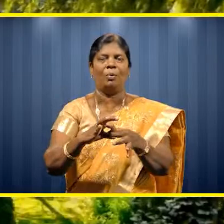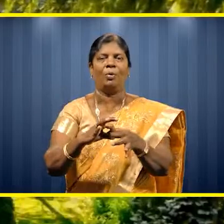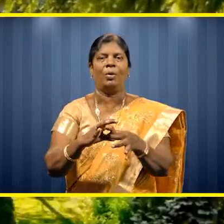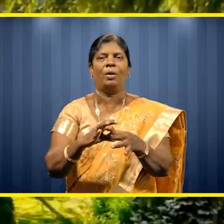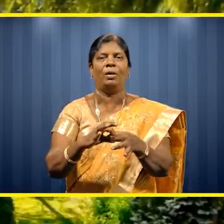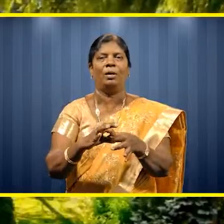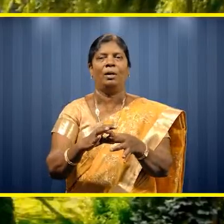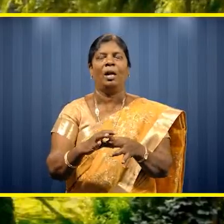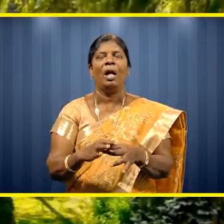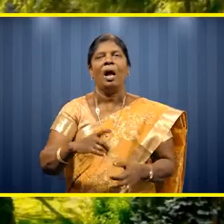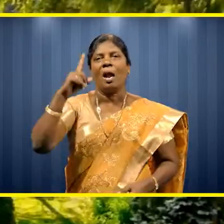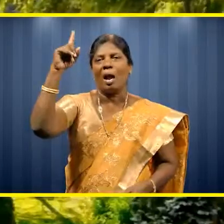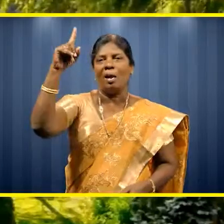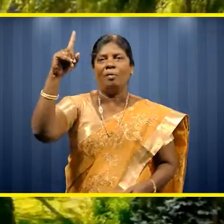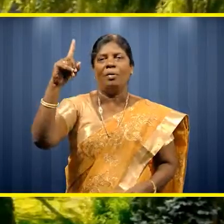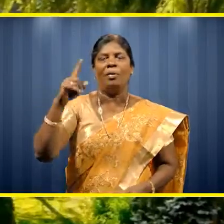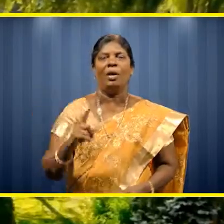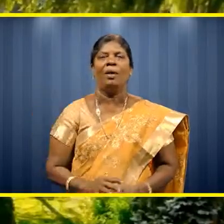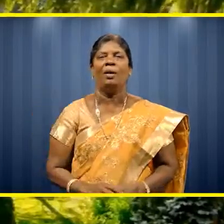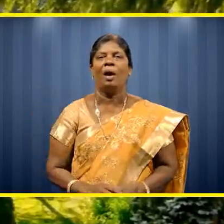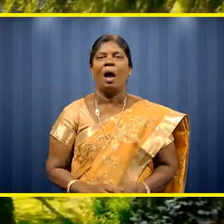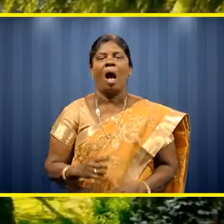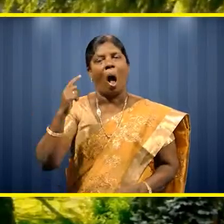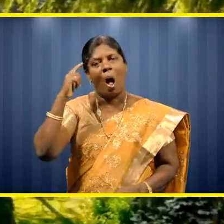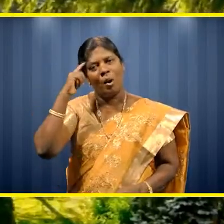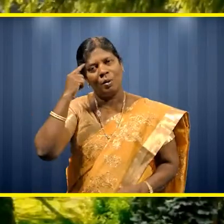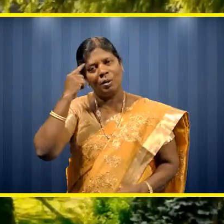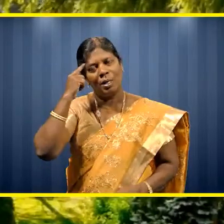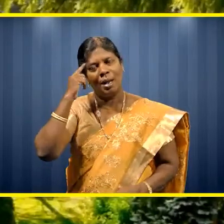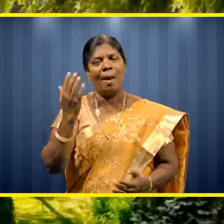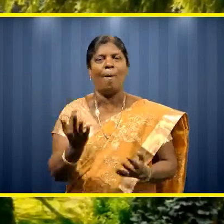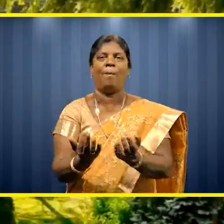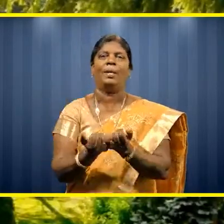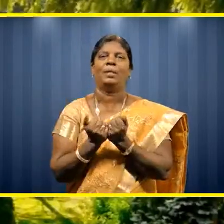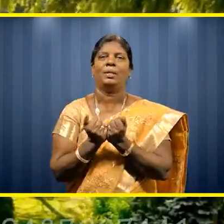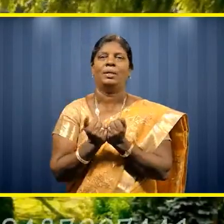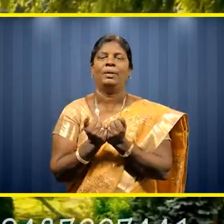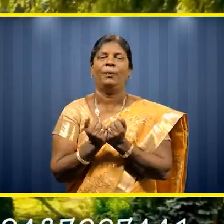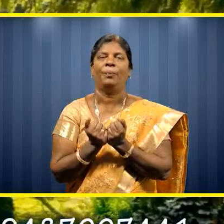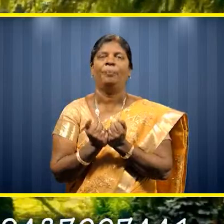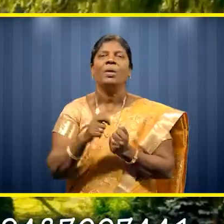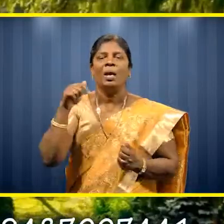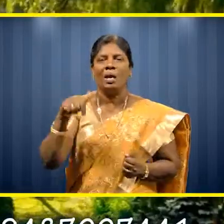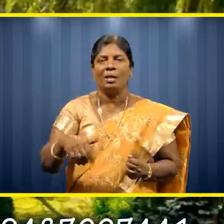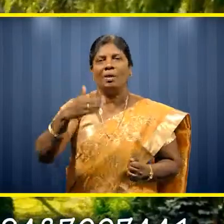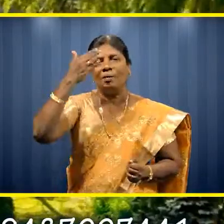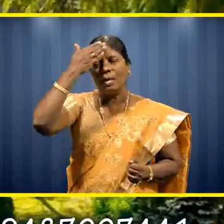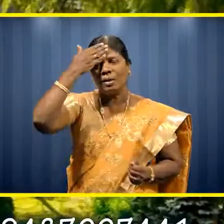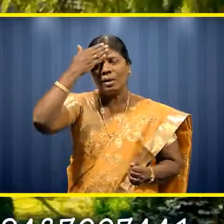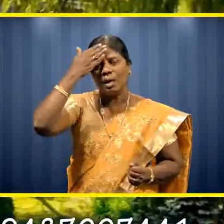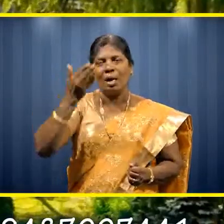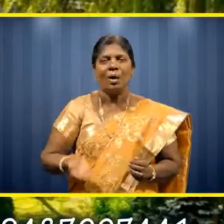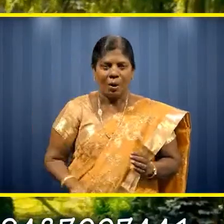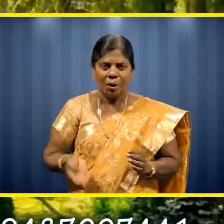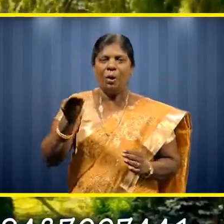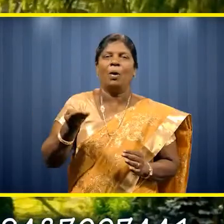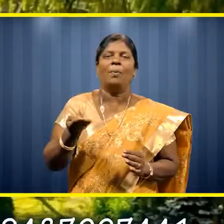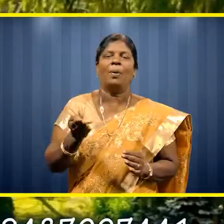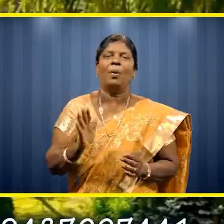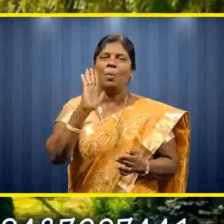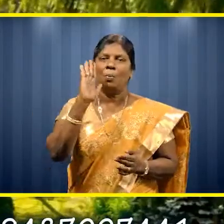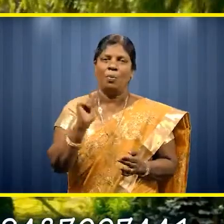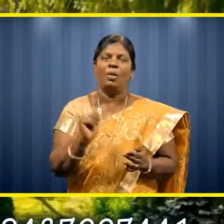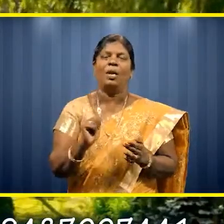தொடர்பு கொண்டு கடவுளுடைய ஆலோசனைகளை நீங்கள் பெற்று இந்த வருடத்திலே இன்னும்